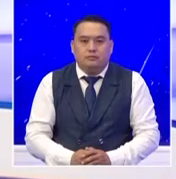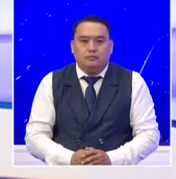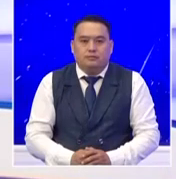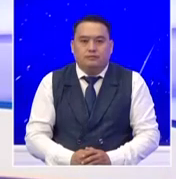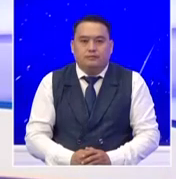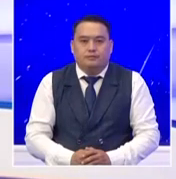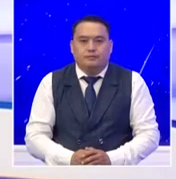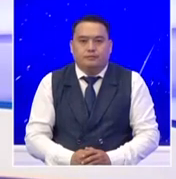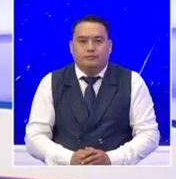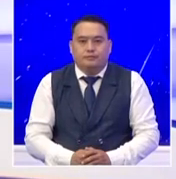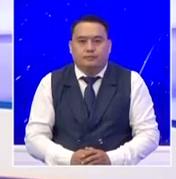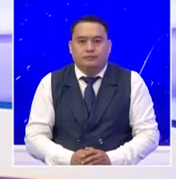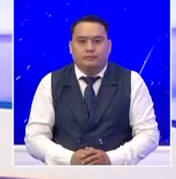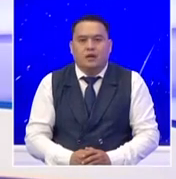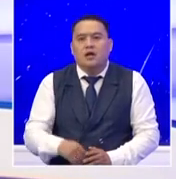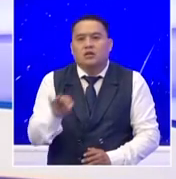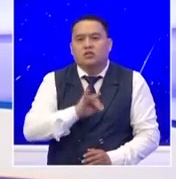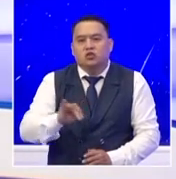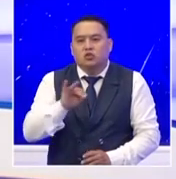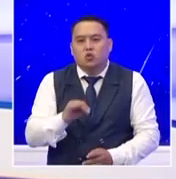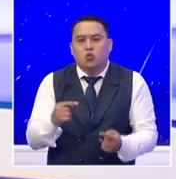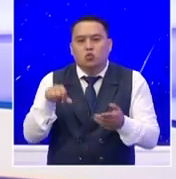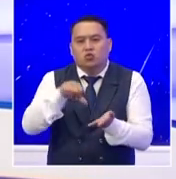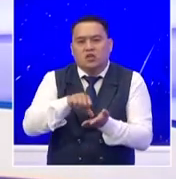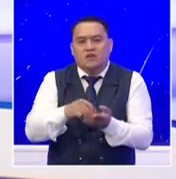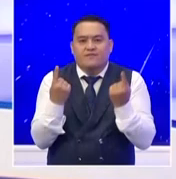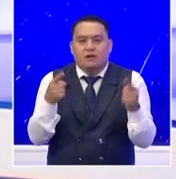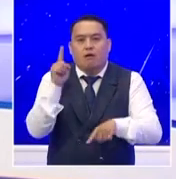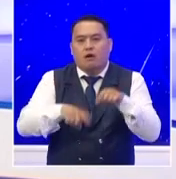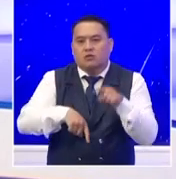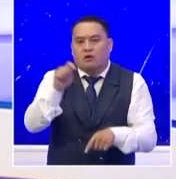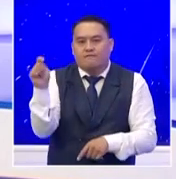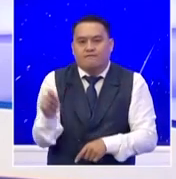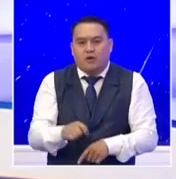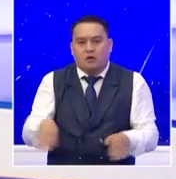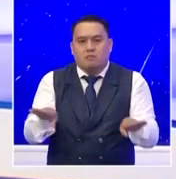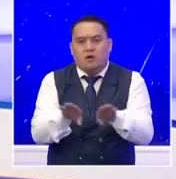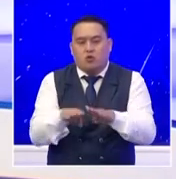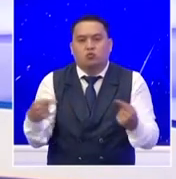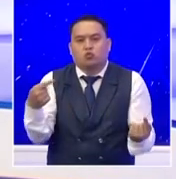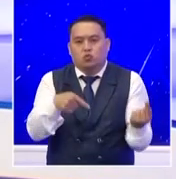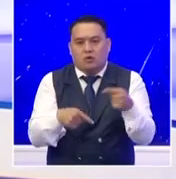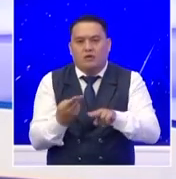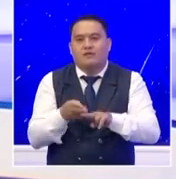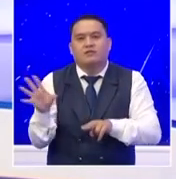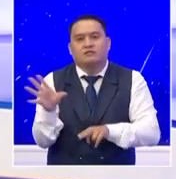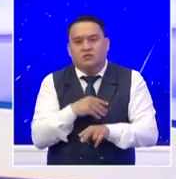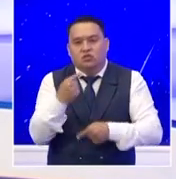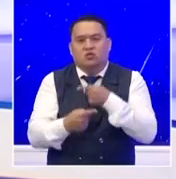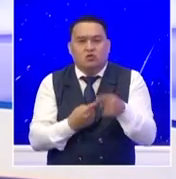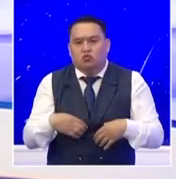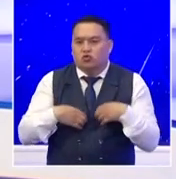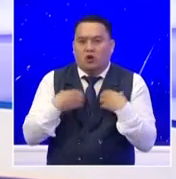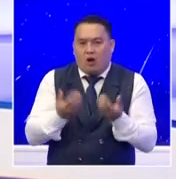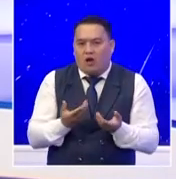Ранение, ночи в окопах, страх и голод. Истории участников Великой Отечественной войны похожи друг на друга. Все они прошли через самое